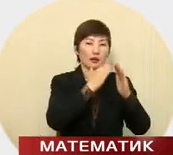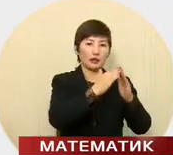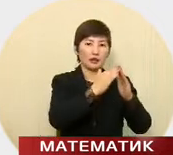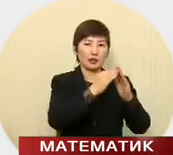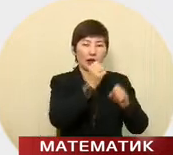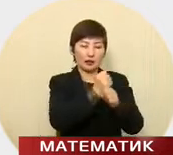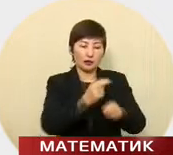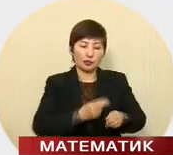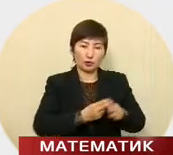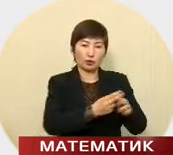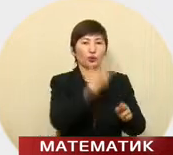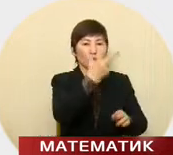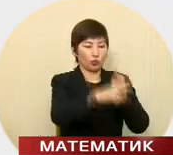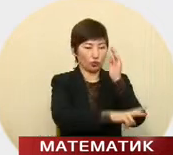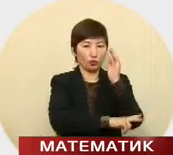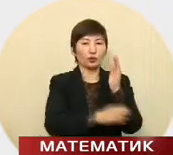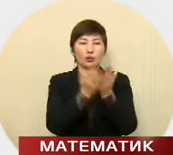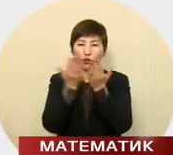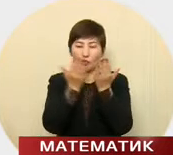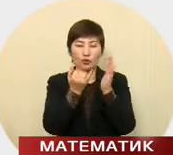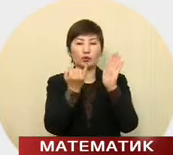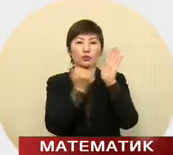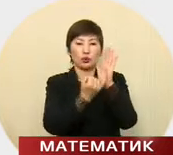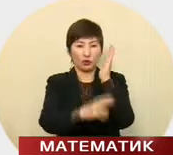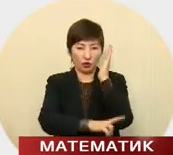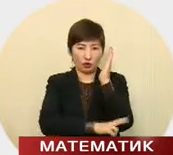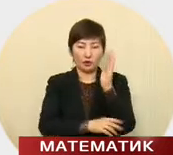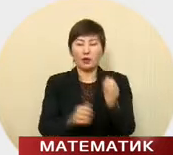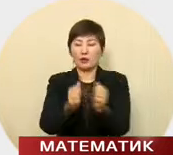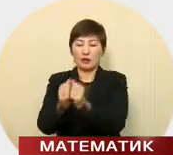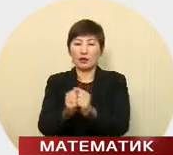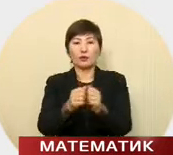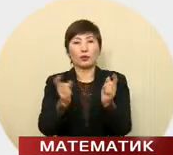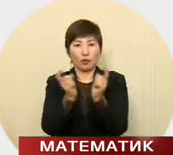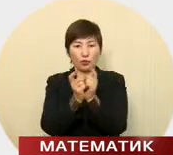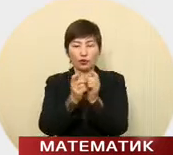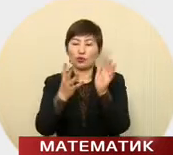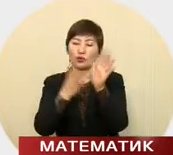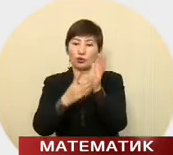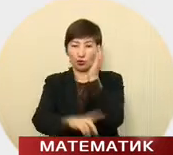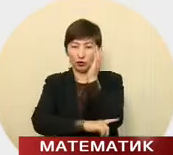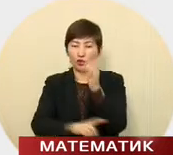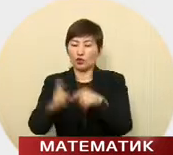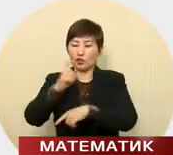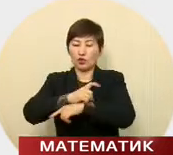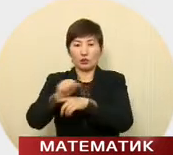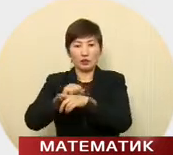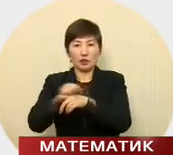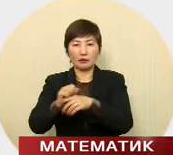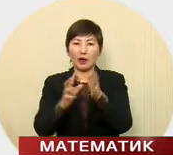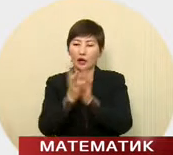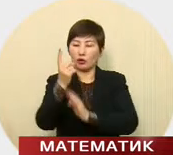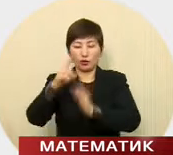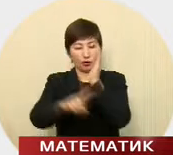3 өдөр, ном уншихад 6 өдөр, найзуудтайгаа уулзахад 9 өдөр, хичээлээ давтахад 12 өдрийг зарцуулсан